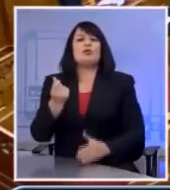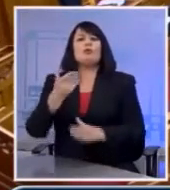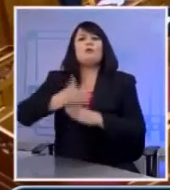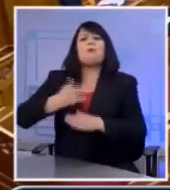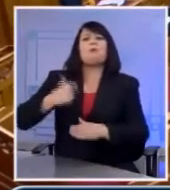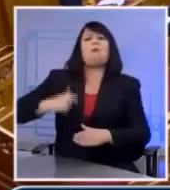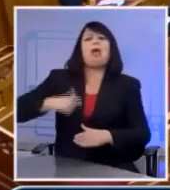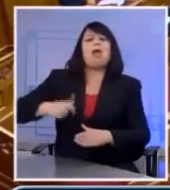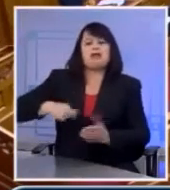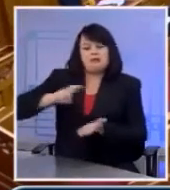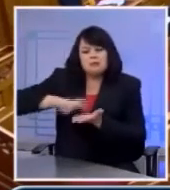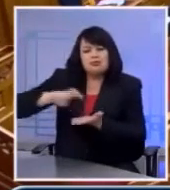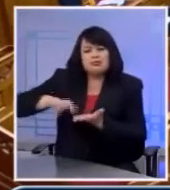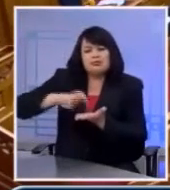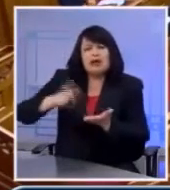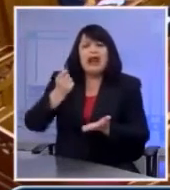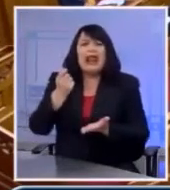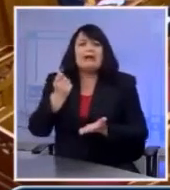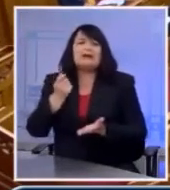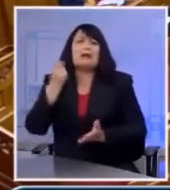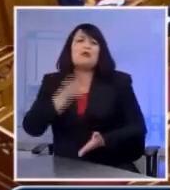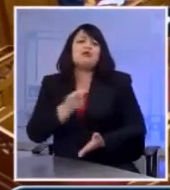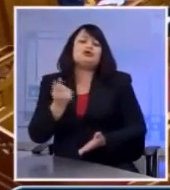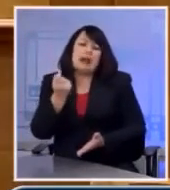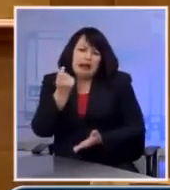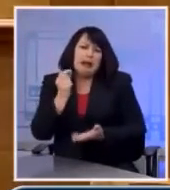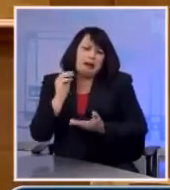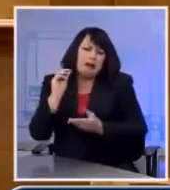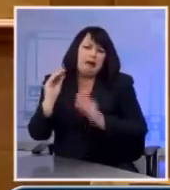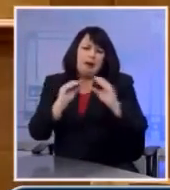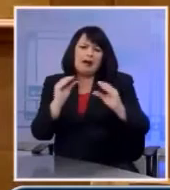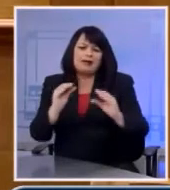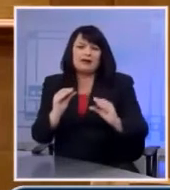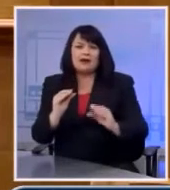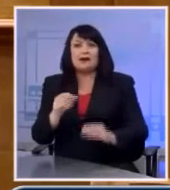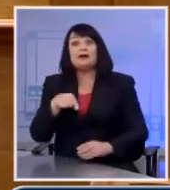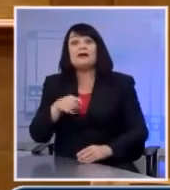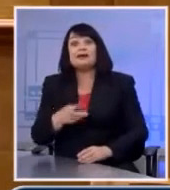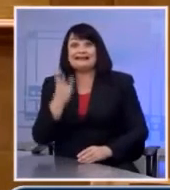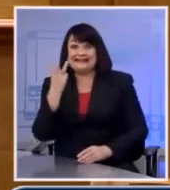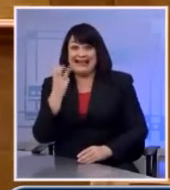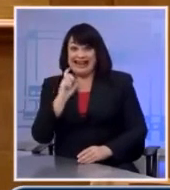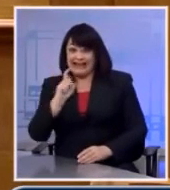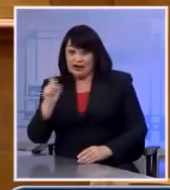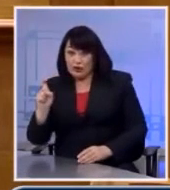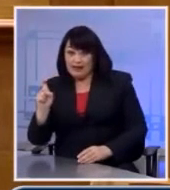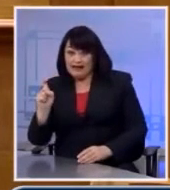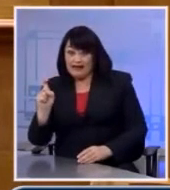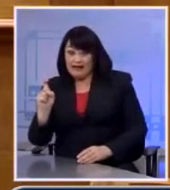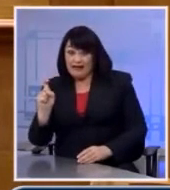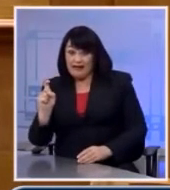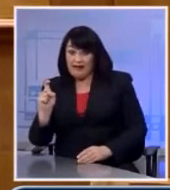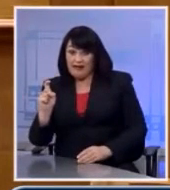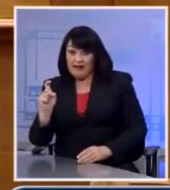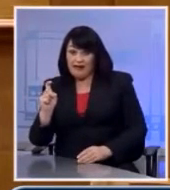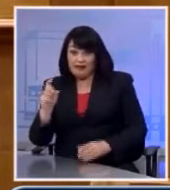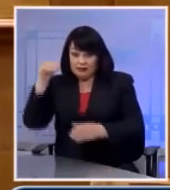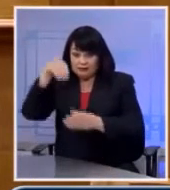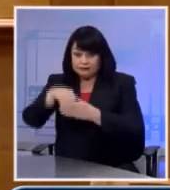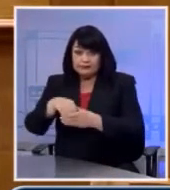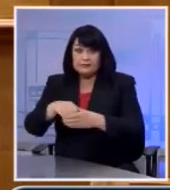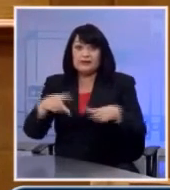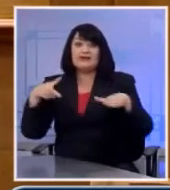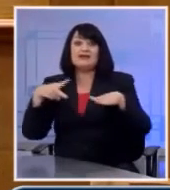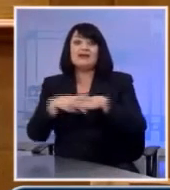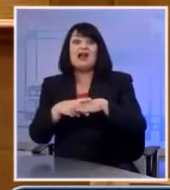με τα λιγοστά, γιατί αυτά ήταν τα ποσοστά τότε, ενθυλάκωσαν 30 εκατομμύρια ευρώ, αποτρέποντας από τις